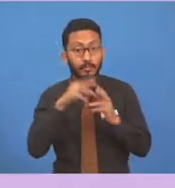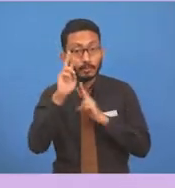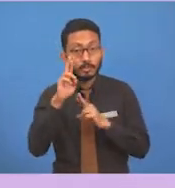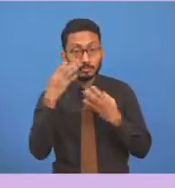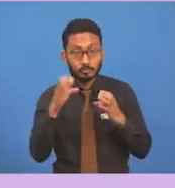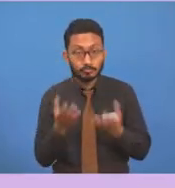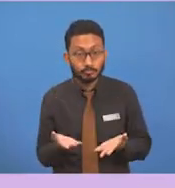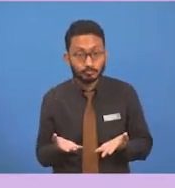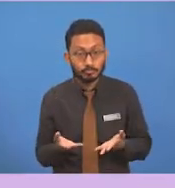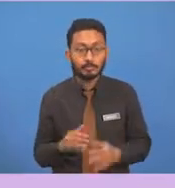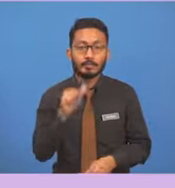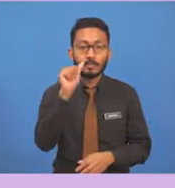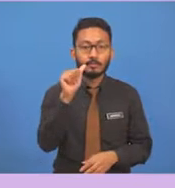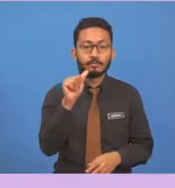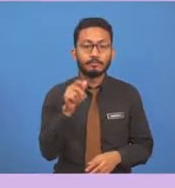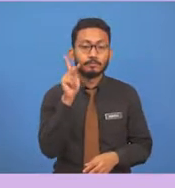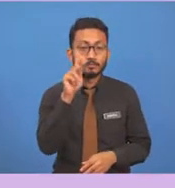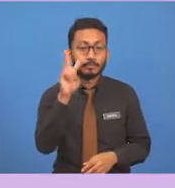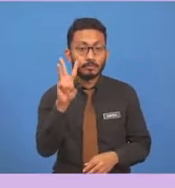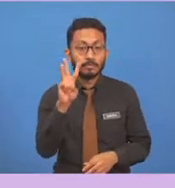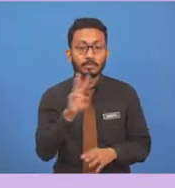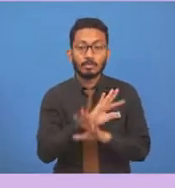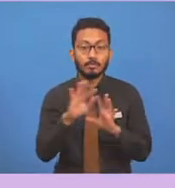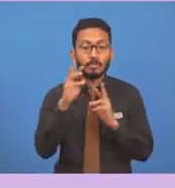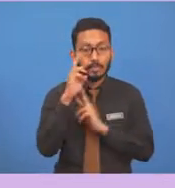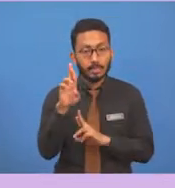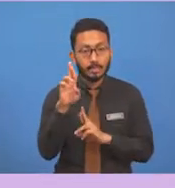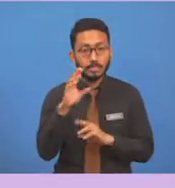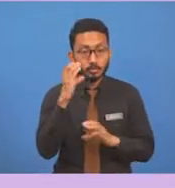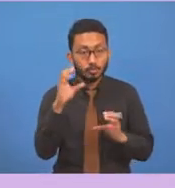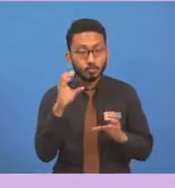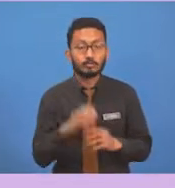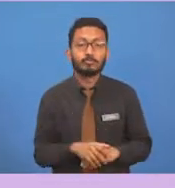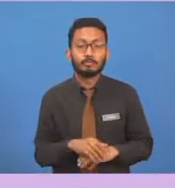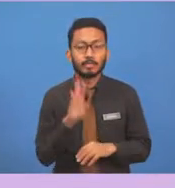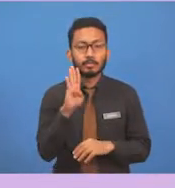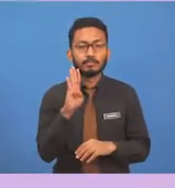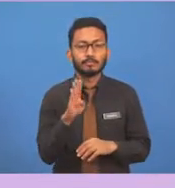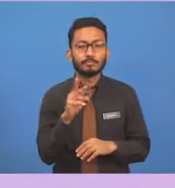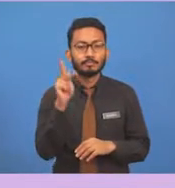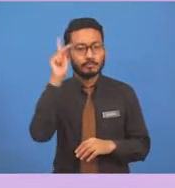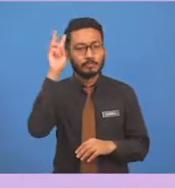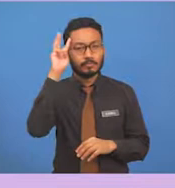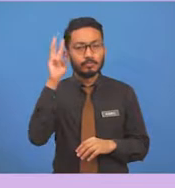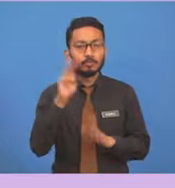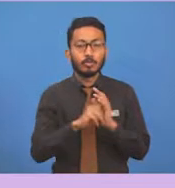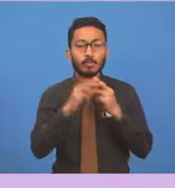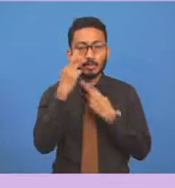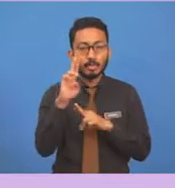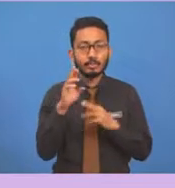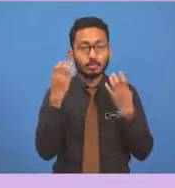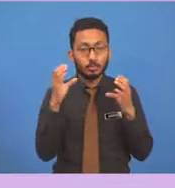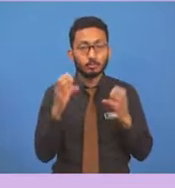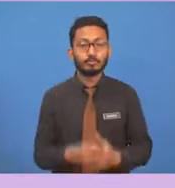A. Kiwe tidak menghormati cikgu. B. Kiwe menghormati cikgu.